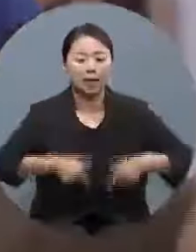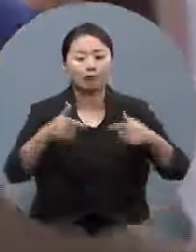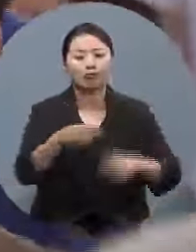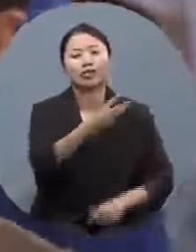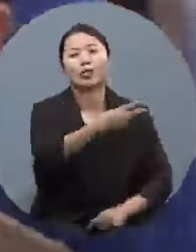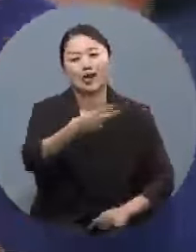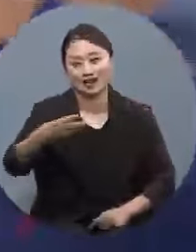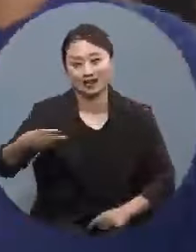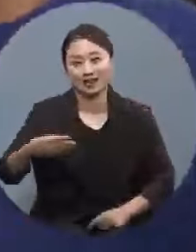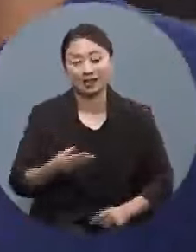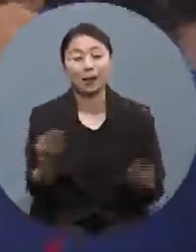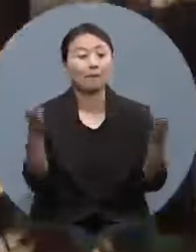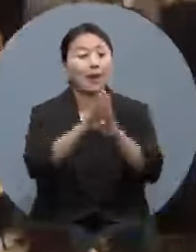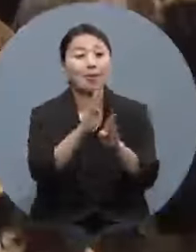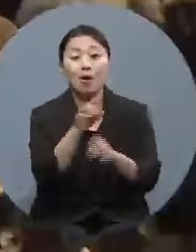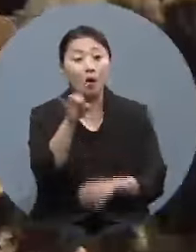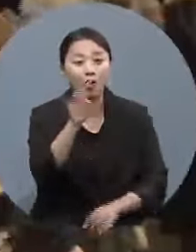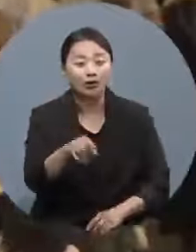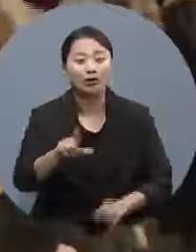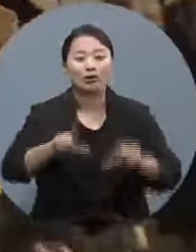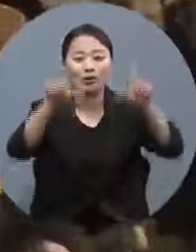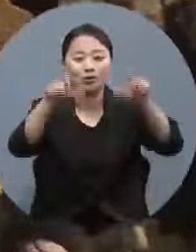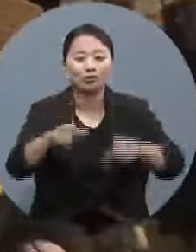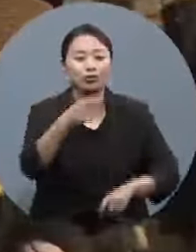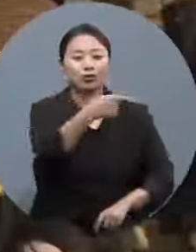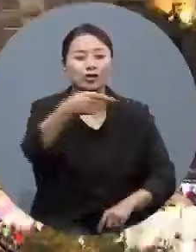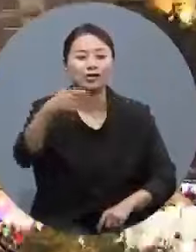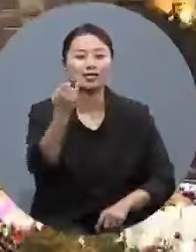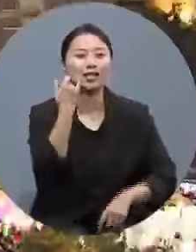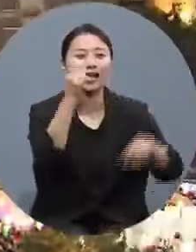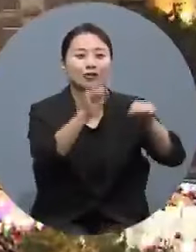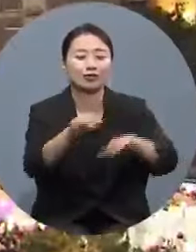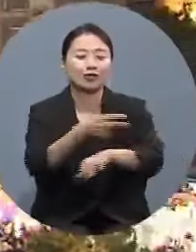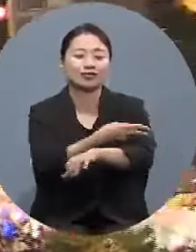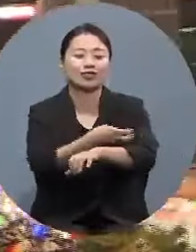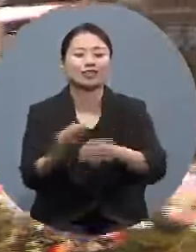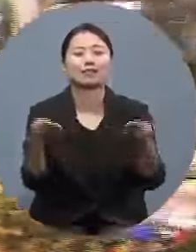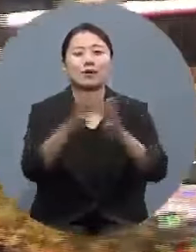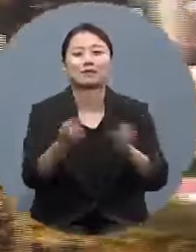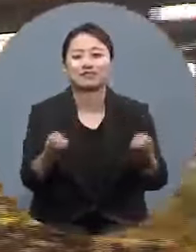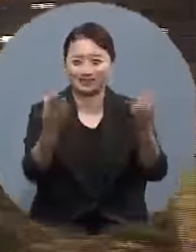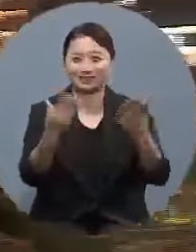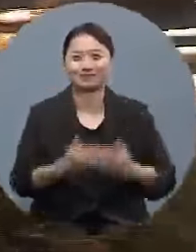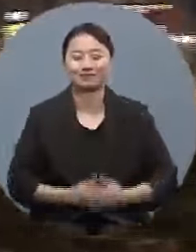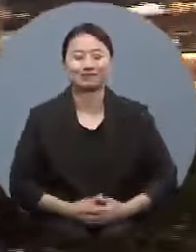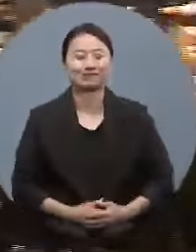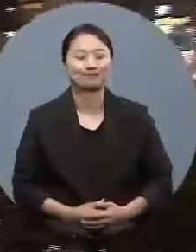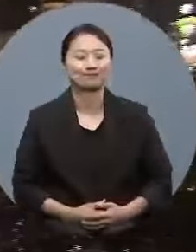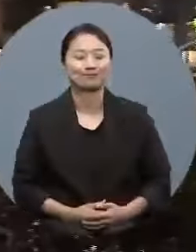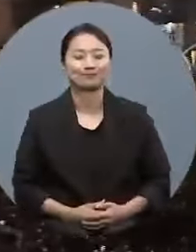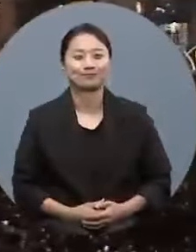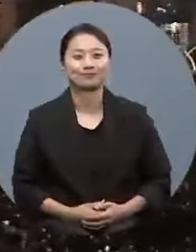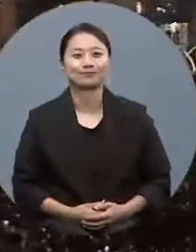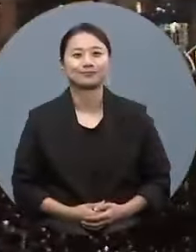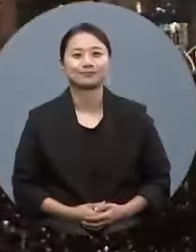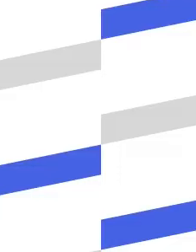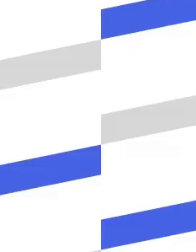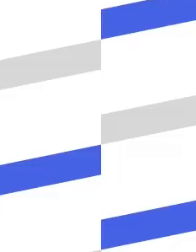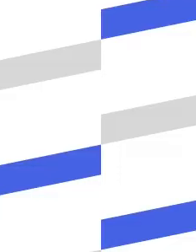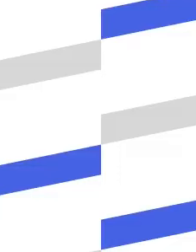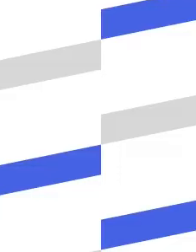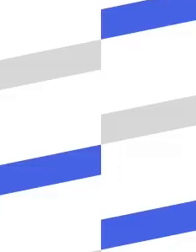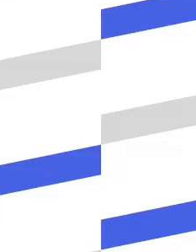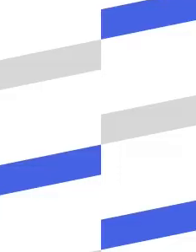태화강 둔치에서, 폐막식은 동구 일산해수욕장에서 개최될 예정입니다. MBC 뉴스 유희정입니다.